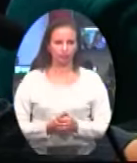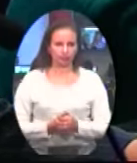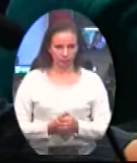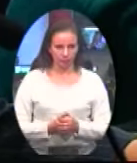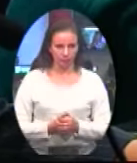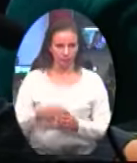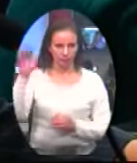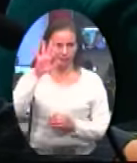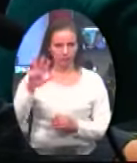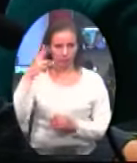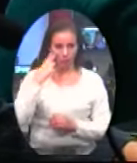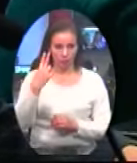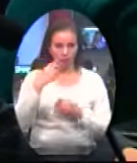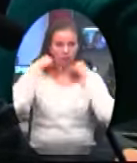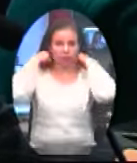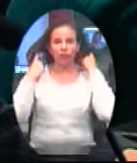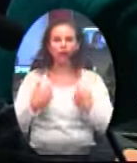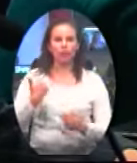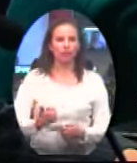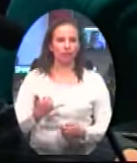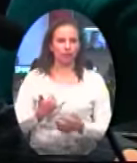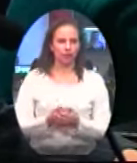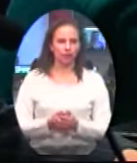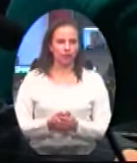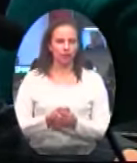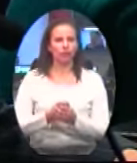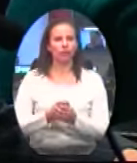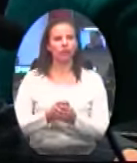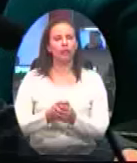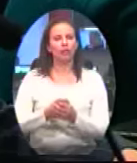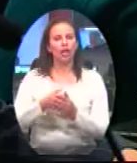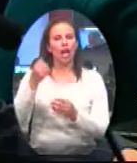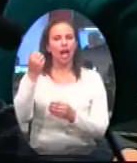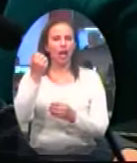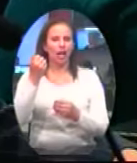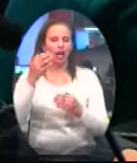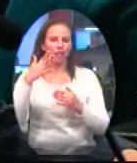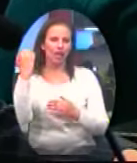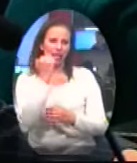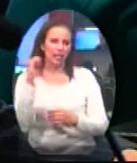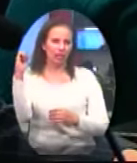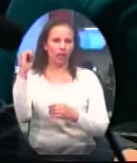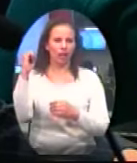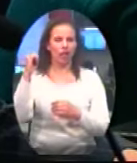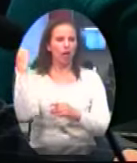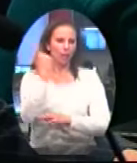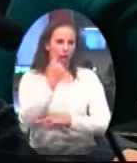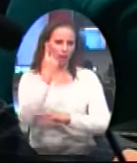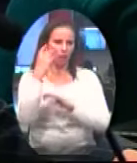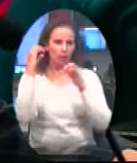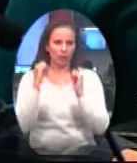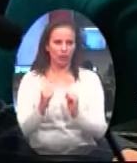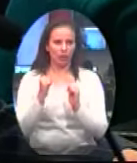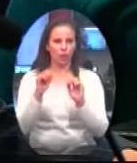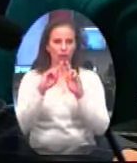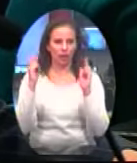אנחנו רואים מצב שההסתה בשפה ערבית מאיימת על ביטחון הקהילות, לא רק על ביטחון